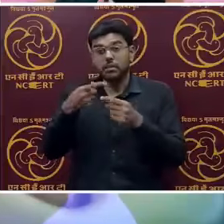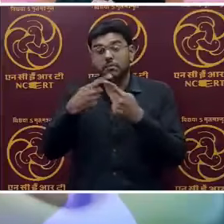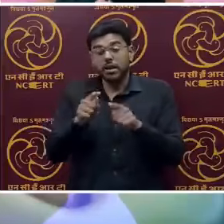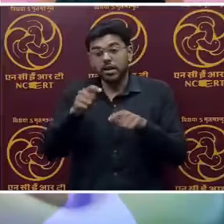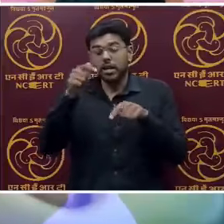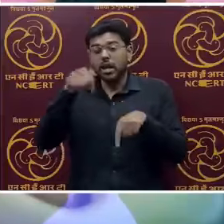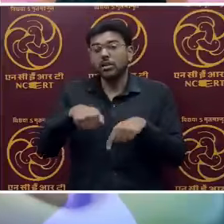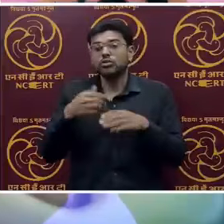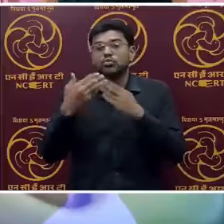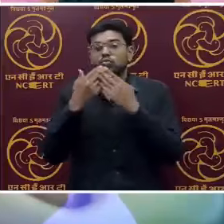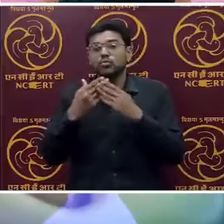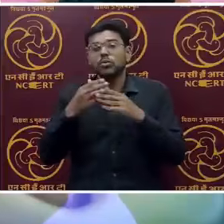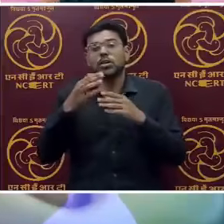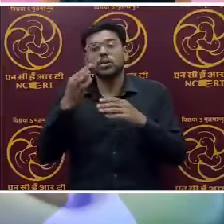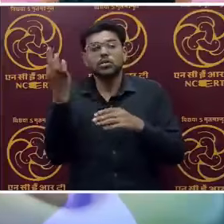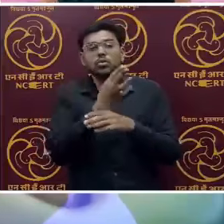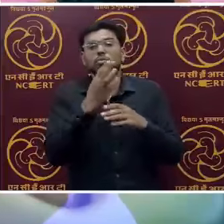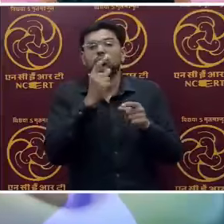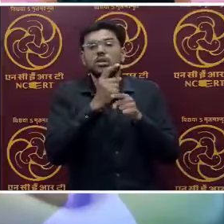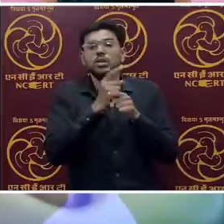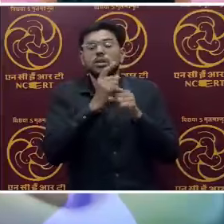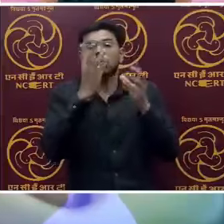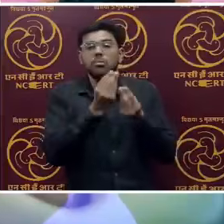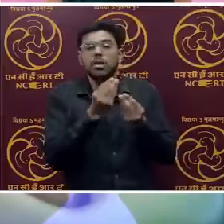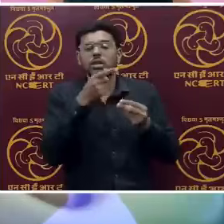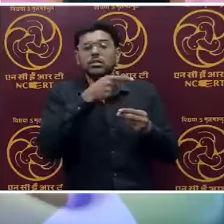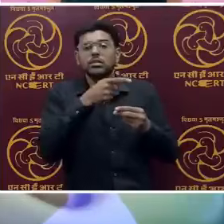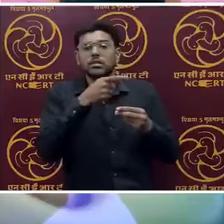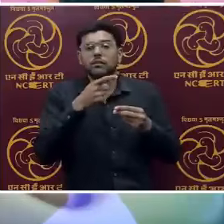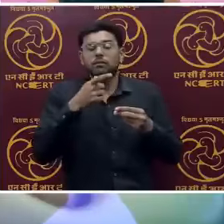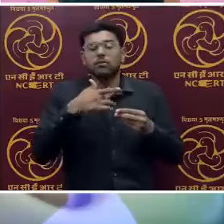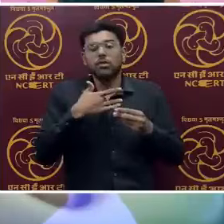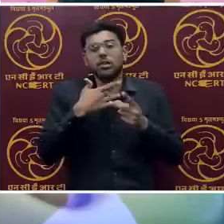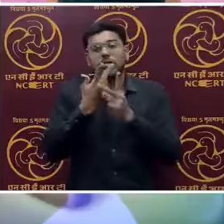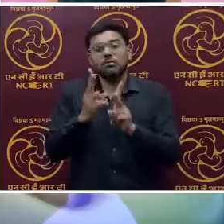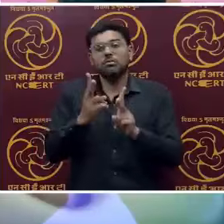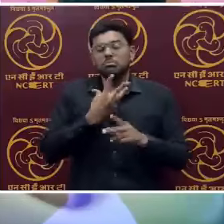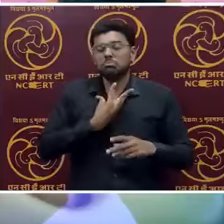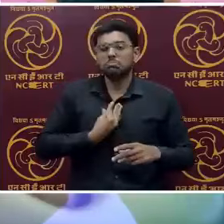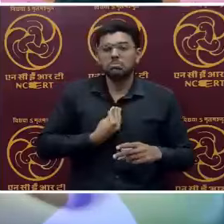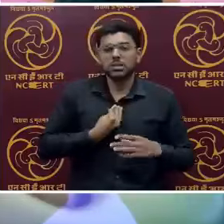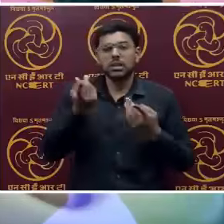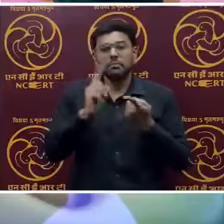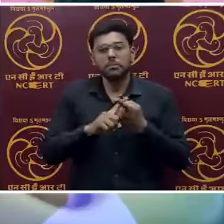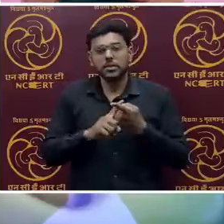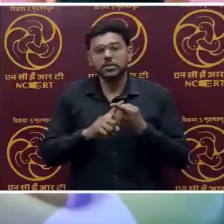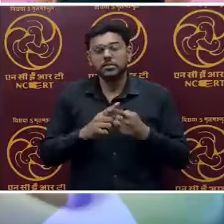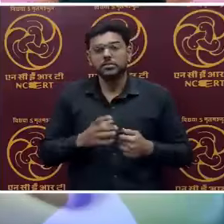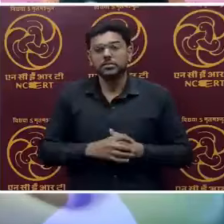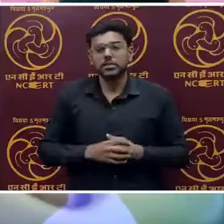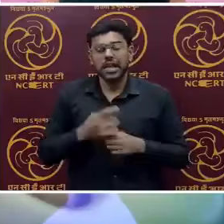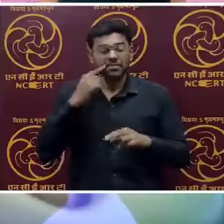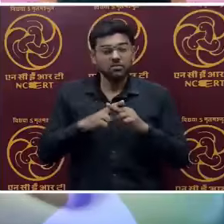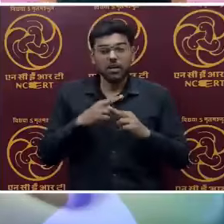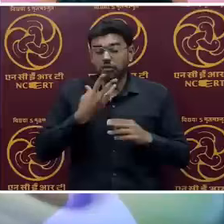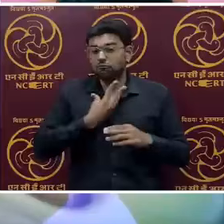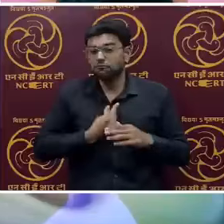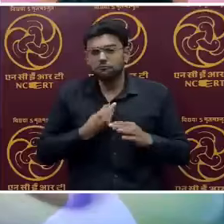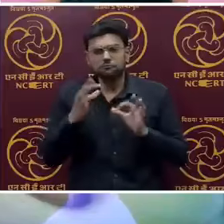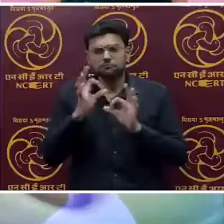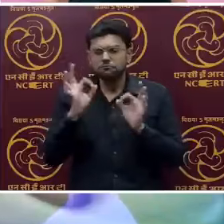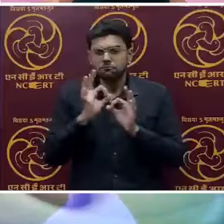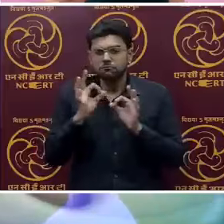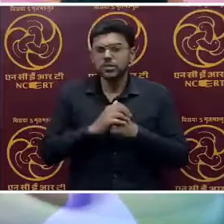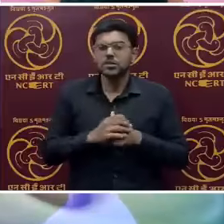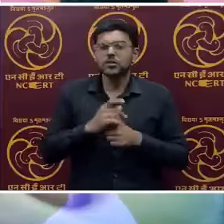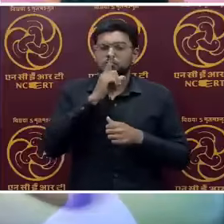में, मगर आज प्रियंका मैम आकर मैथ ले रही है. They can have a meltdown, right? Okay. Even if they don't have a meltdown there,